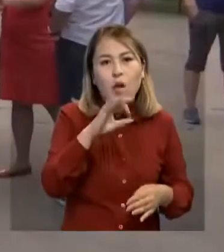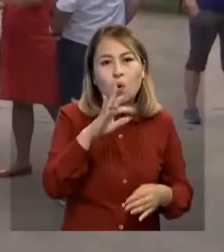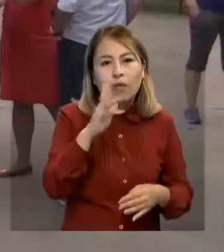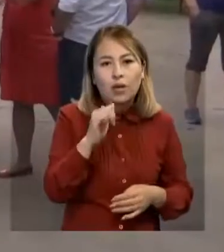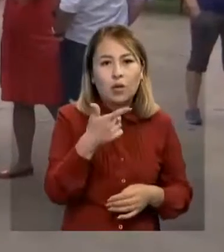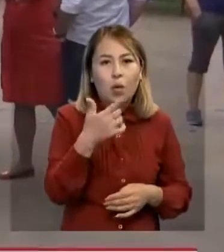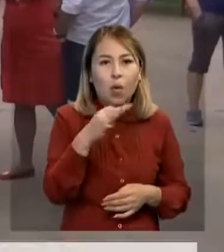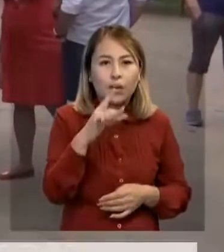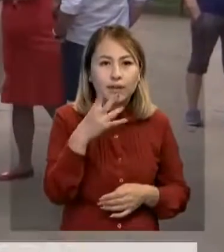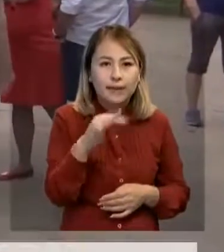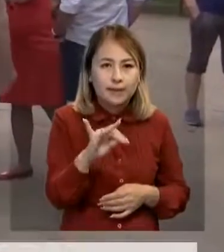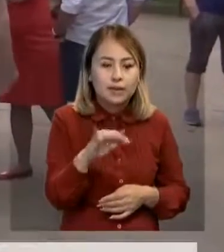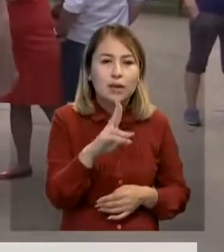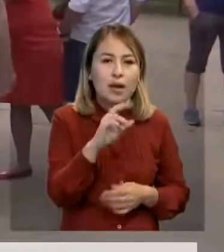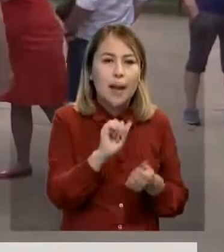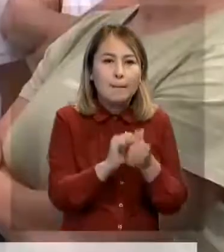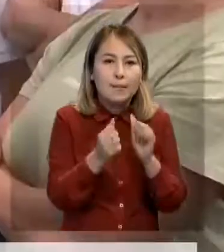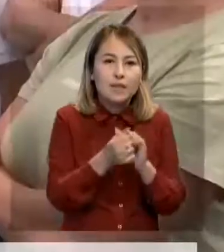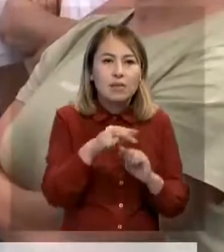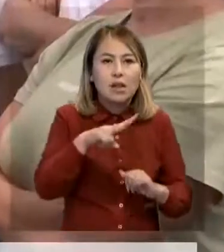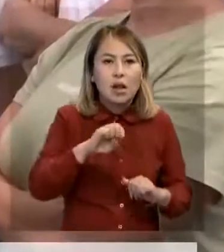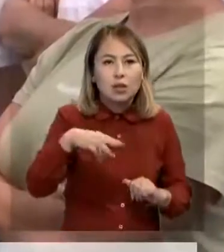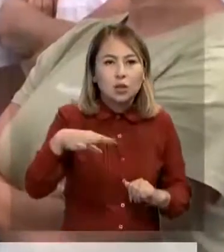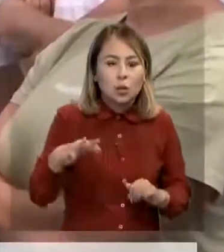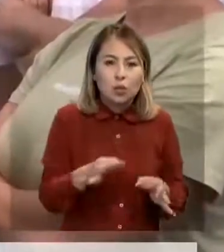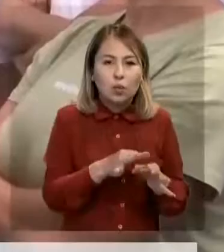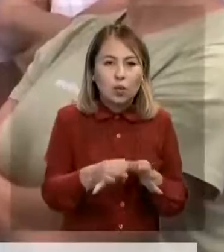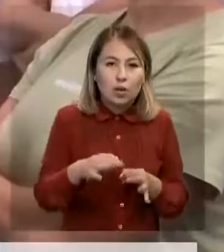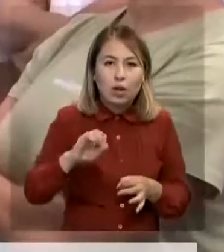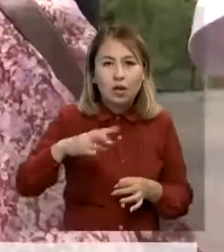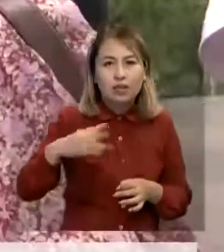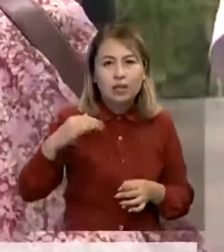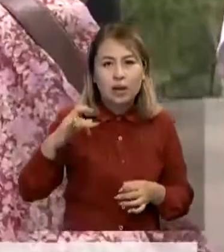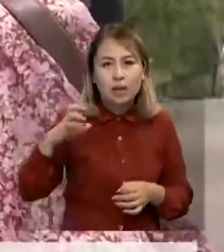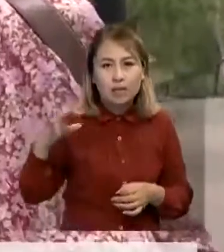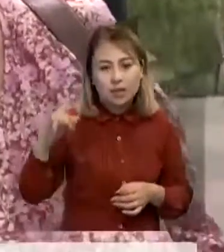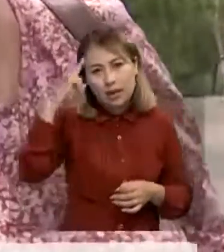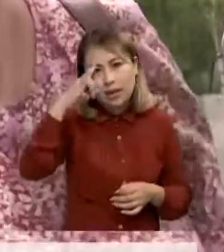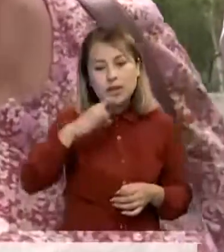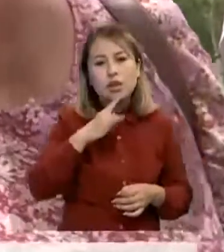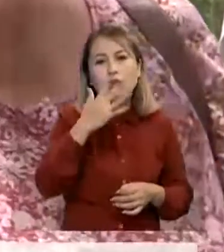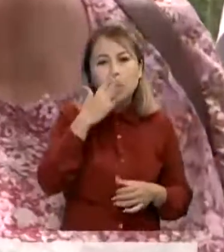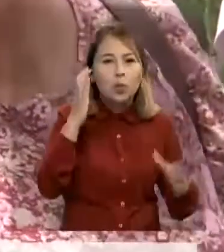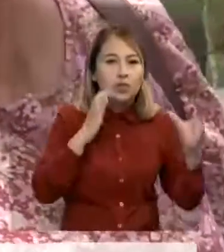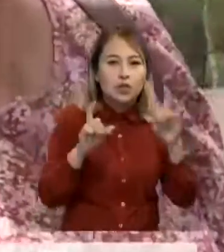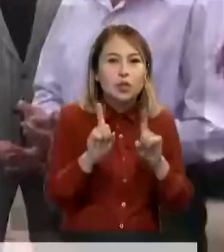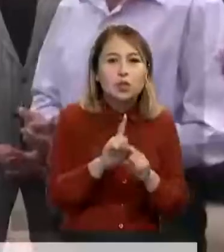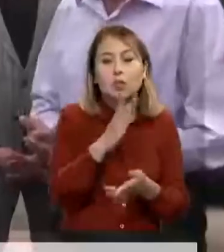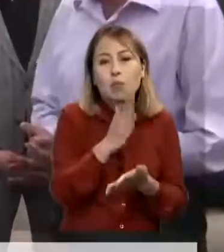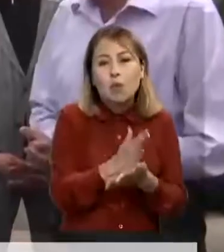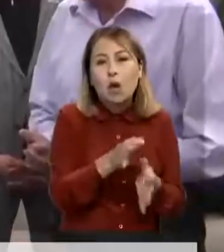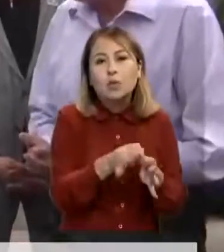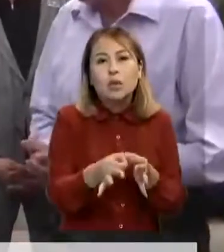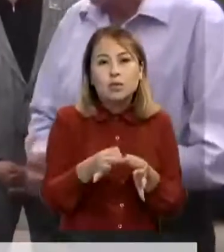қатарында Бутаковка, Горный гигант, Каменская плата шағын аудандарынан бөлек, Әл-Фараби атындағы Қазақ ұлттық университеті де бар.